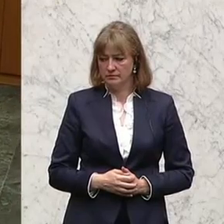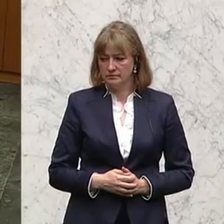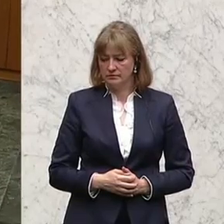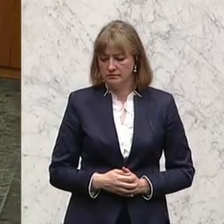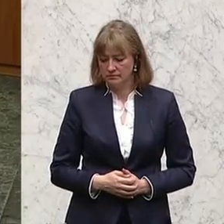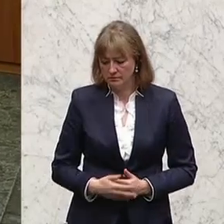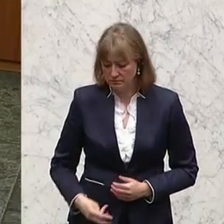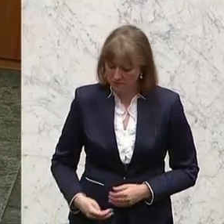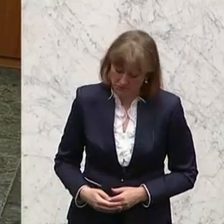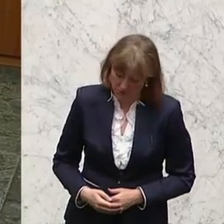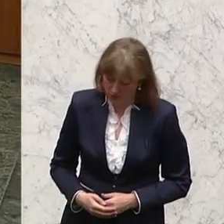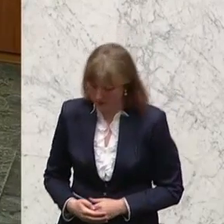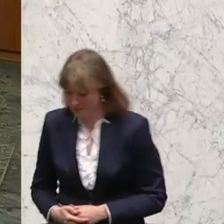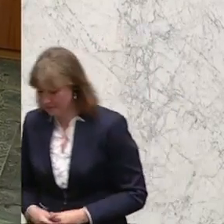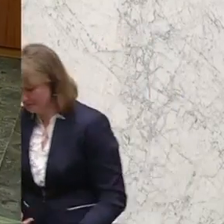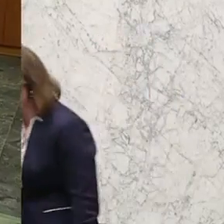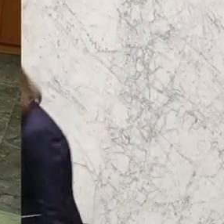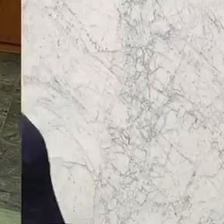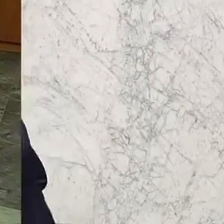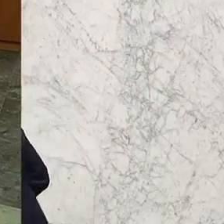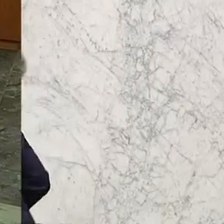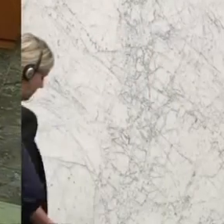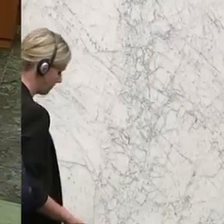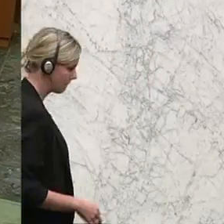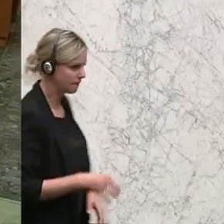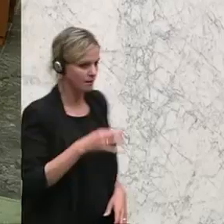schreiben könne, sei auch für die duale Ausbildung nicht qualifiziert.